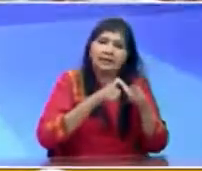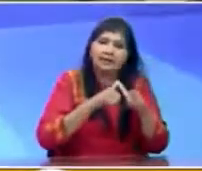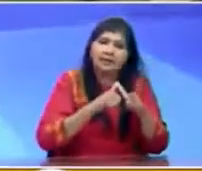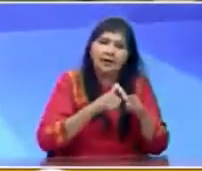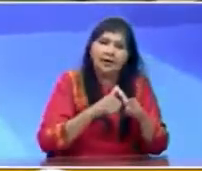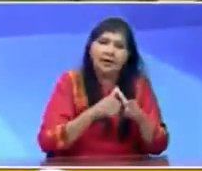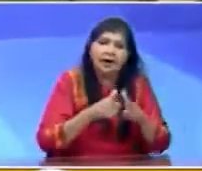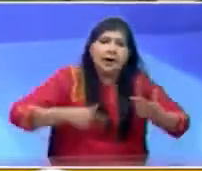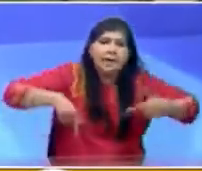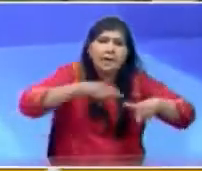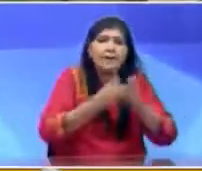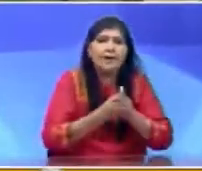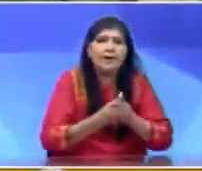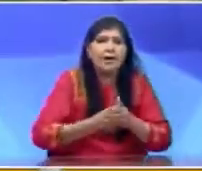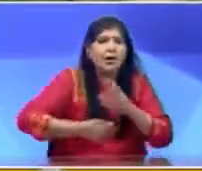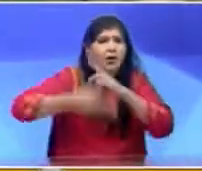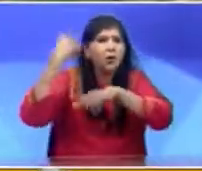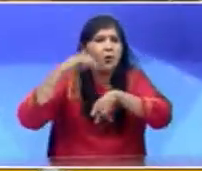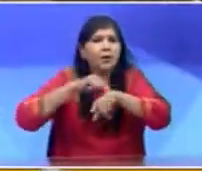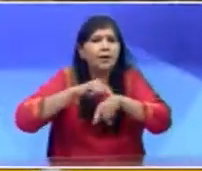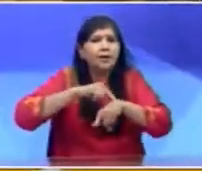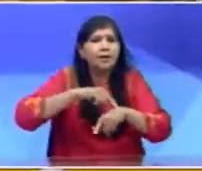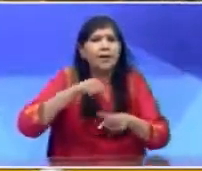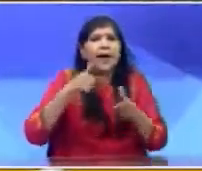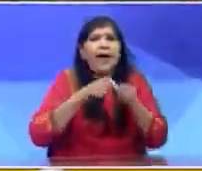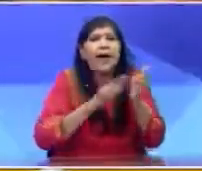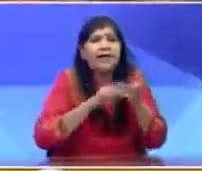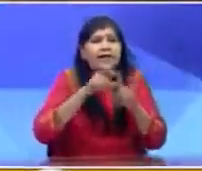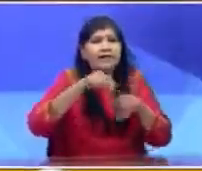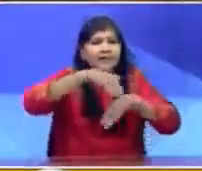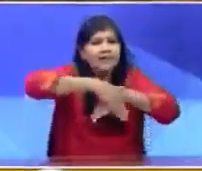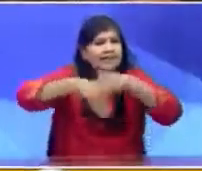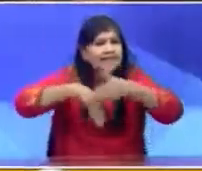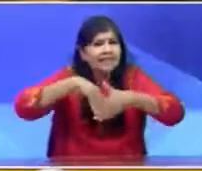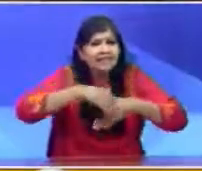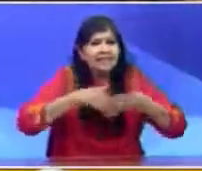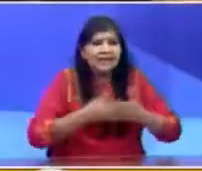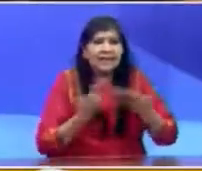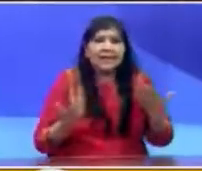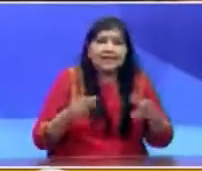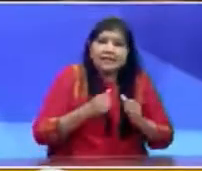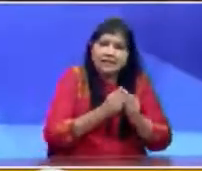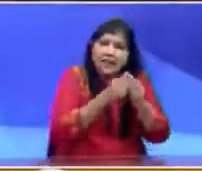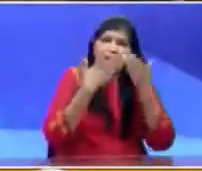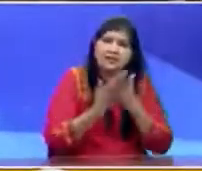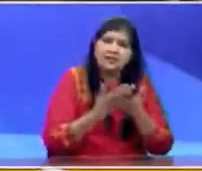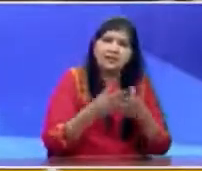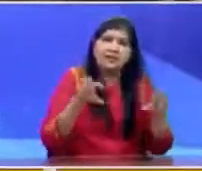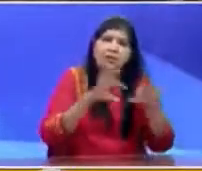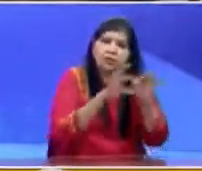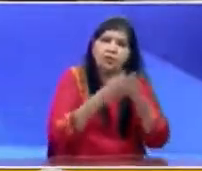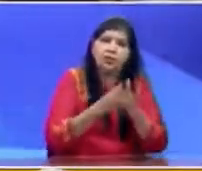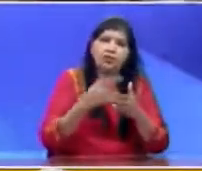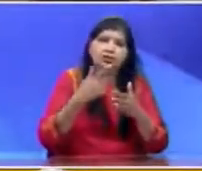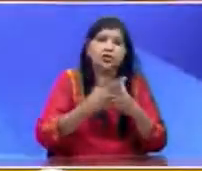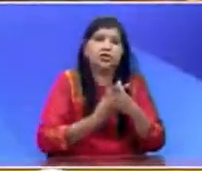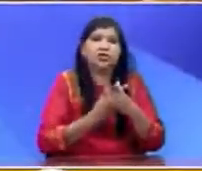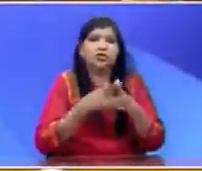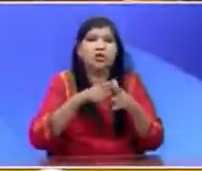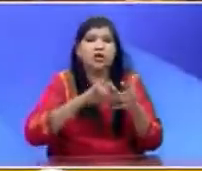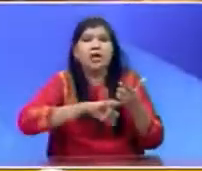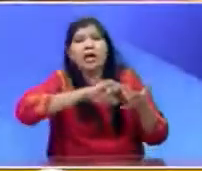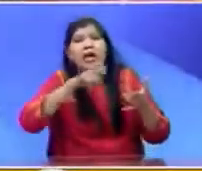की मान्यताओं से जुड़ा बड़ा मेला है। मारीदम्मा मेला ज्येष्ठ अमावस्या से